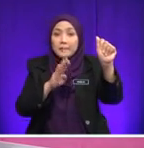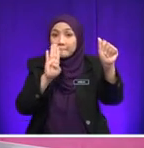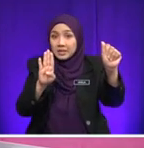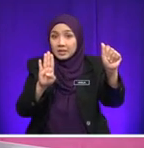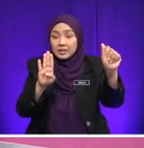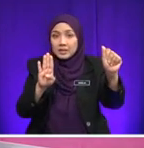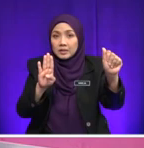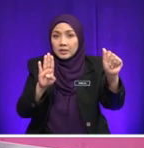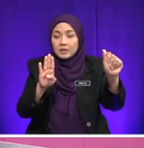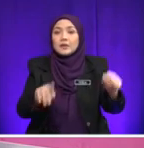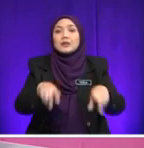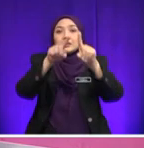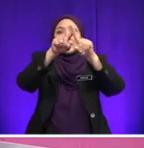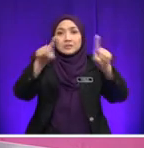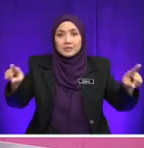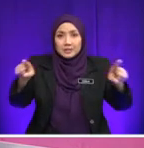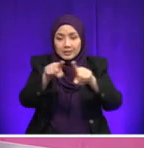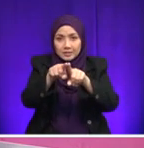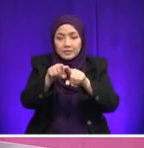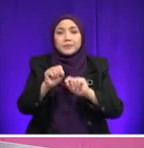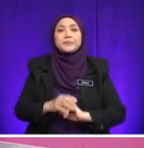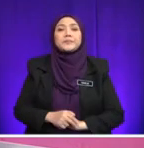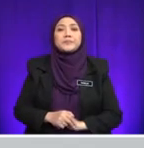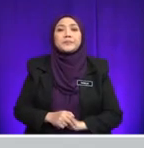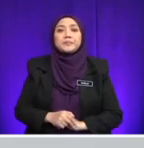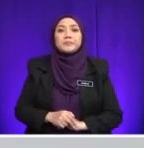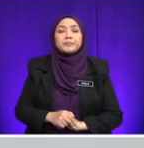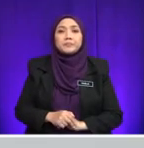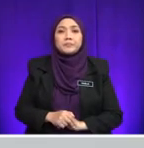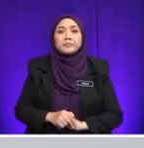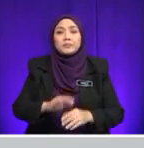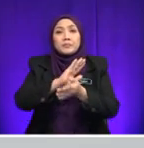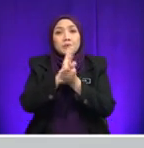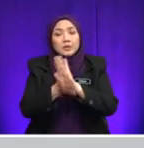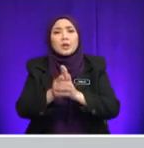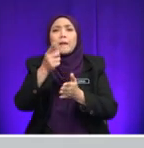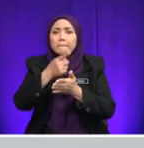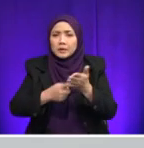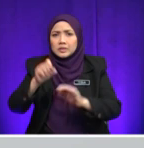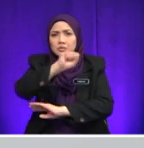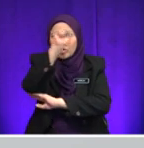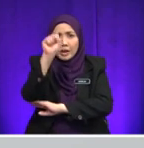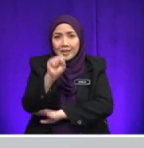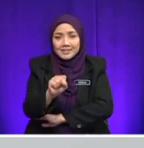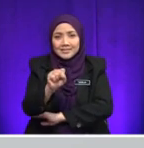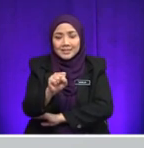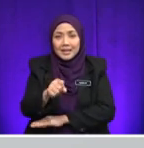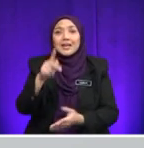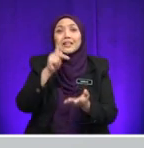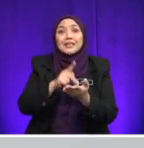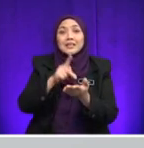membentuk segi tiga cuma beda segitiga jadi Apakah soal yang kita yaitu Hito